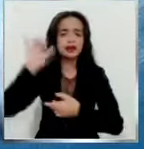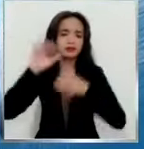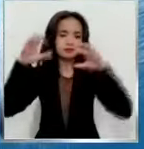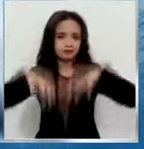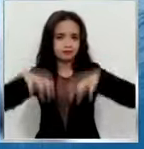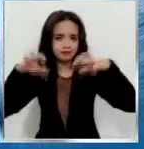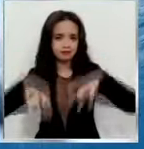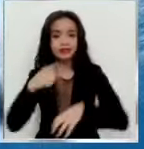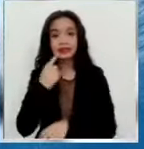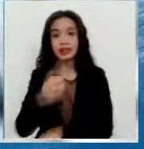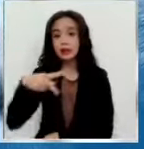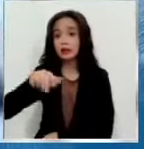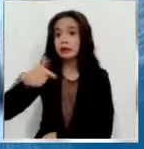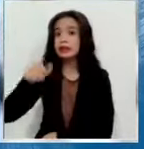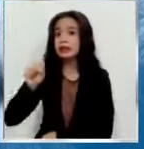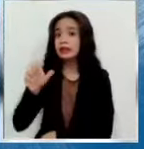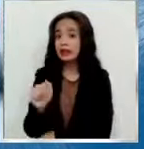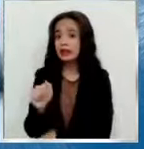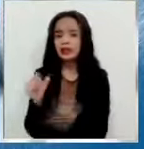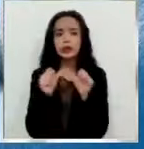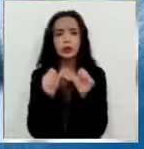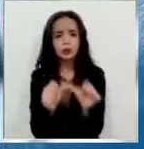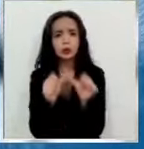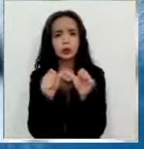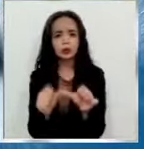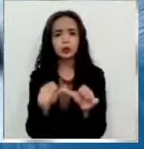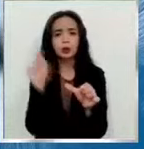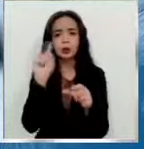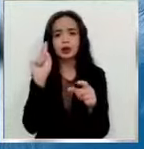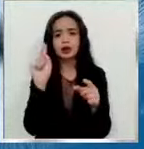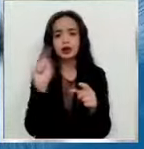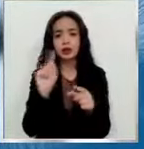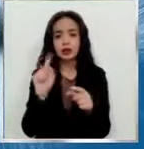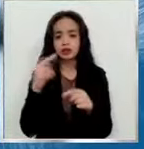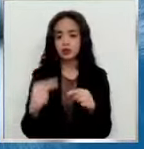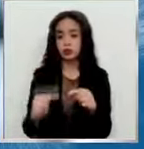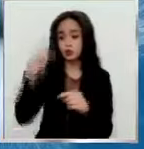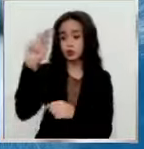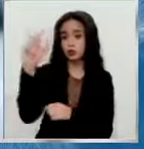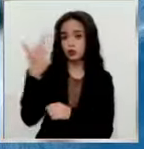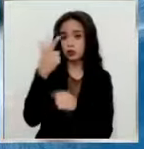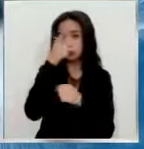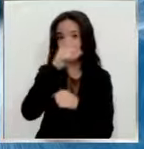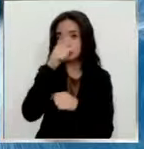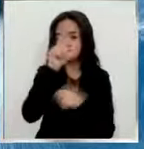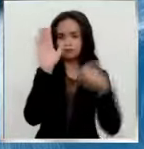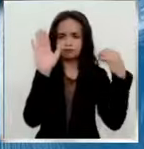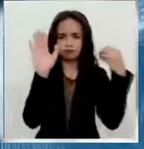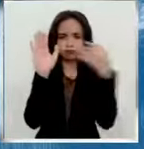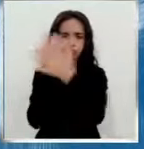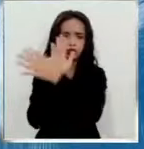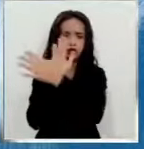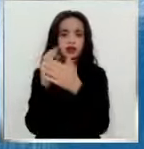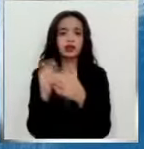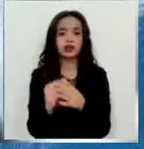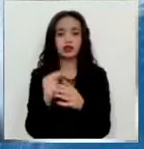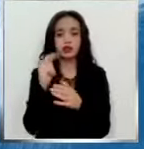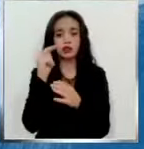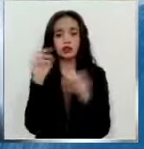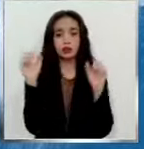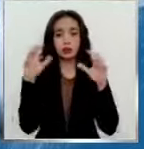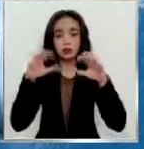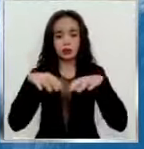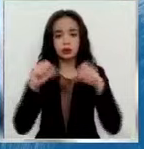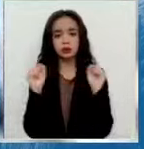Ayon po sa PAGASA, patuloy na nakakaapekto sa extreme northern Luzon ang northeast monsoon, habang easterlies naman sa